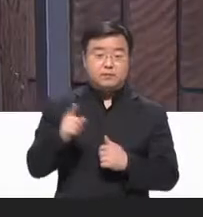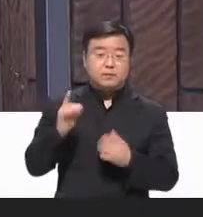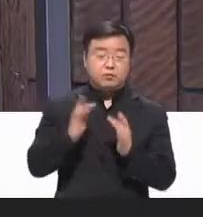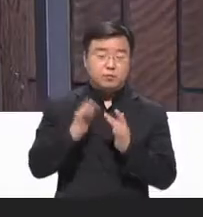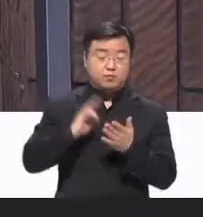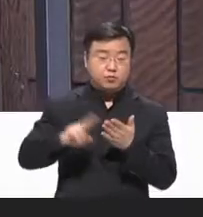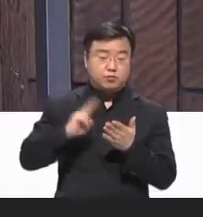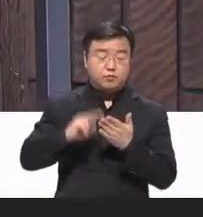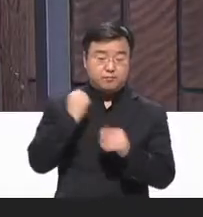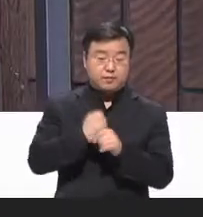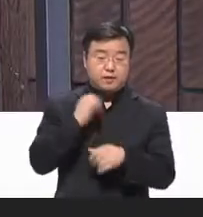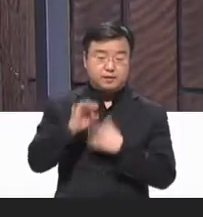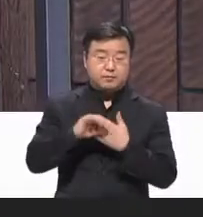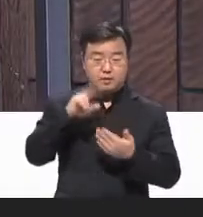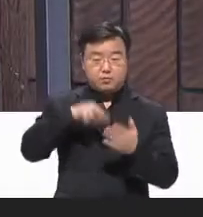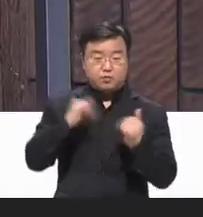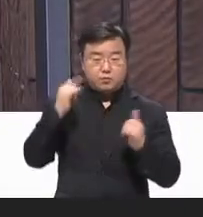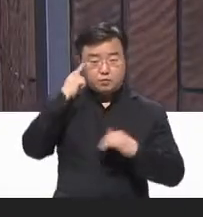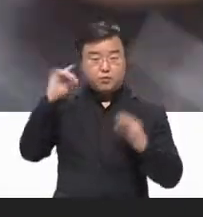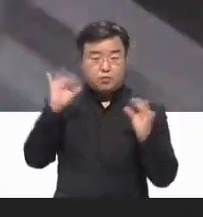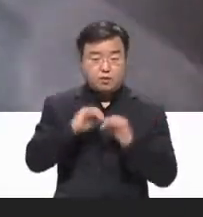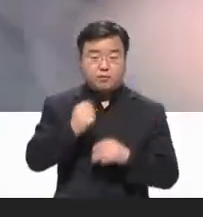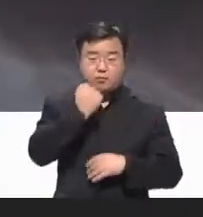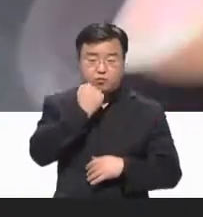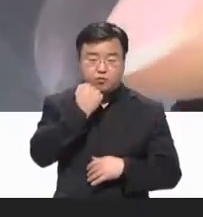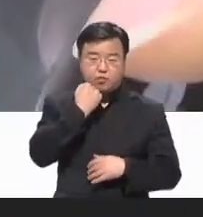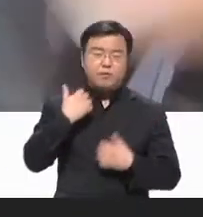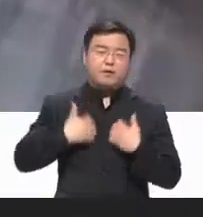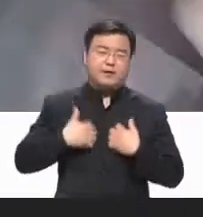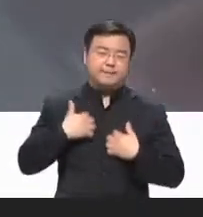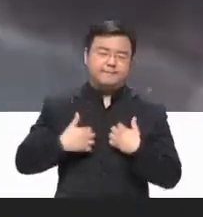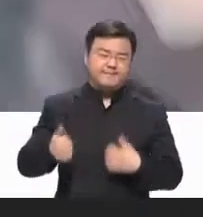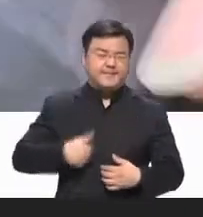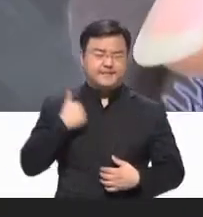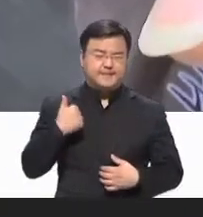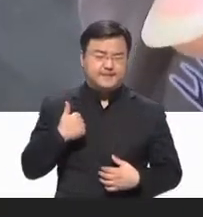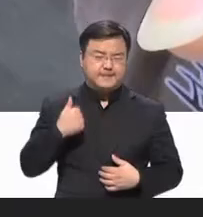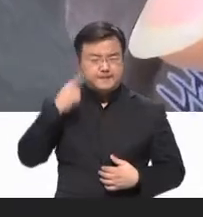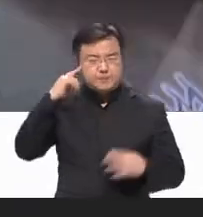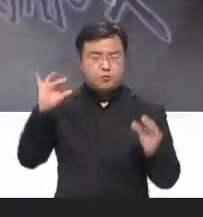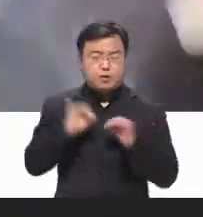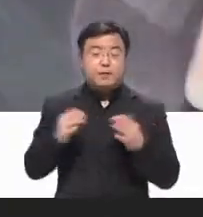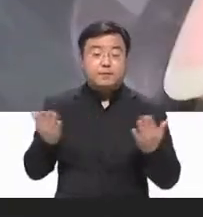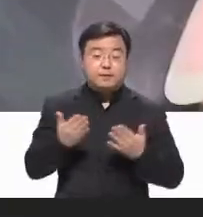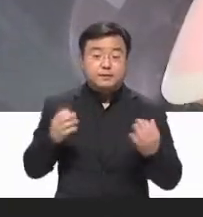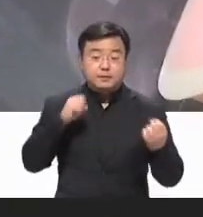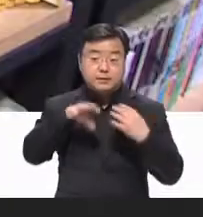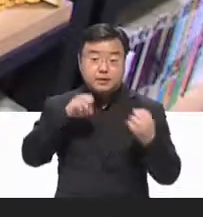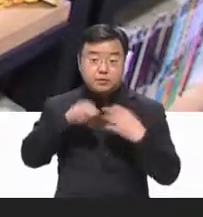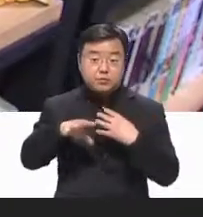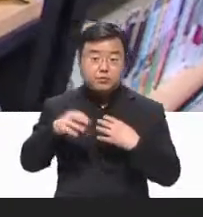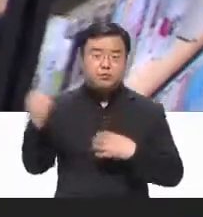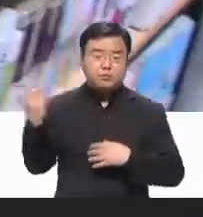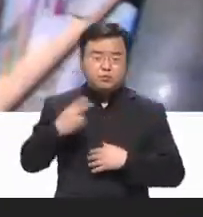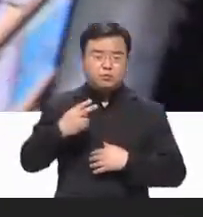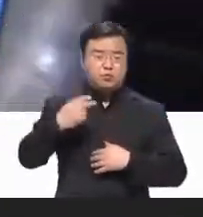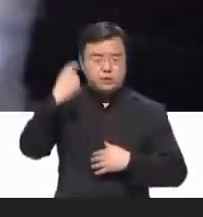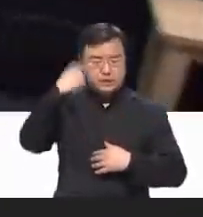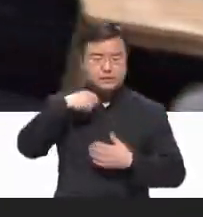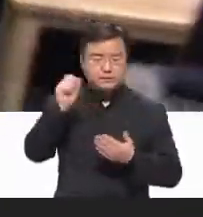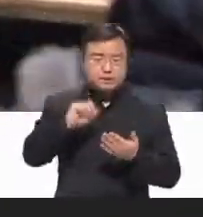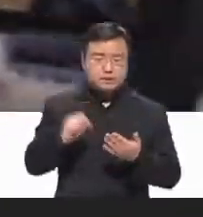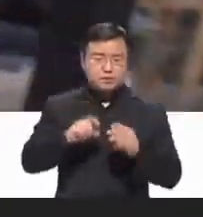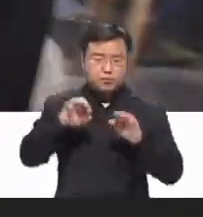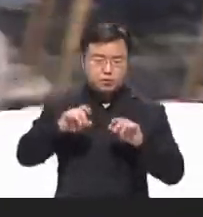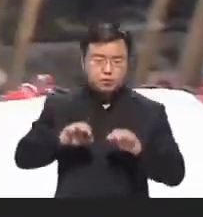독자분들이 보고 또 함께 공감하고 뿔 고환 애기도 하는거예요 뭐 댓글이나 리뷰 같은걸로 볼 수가 있어요 예